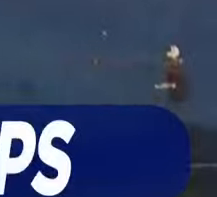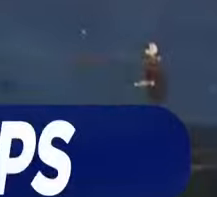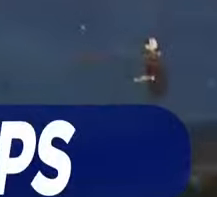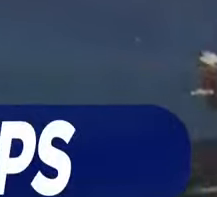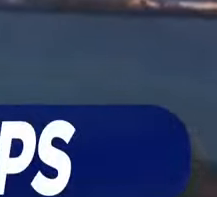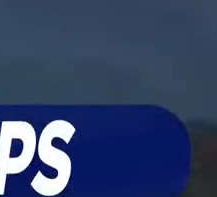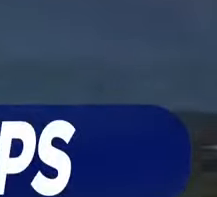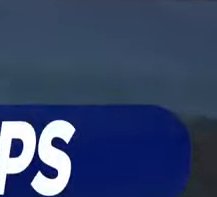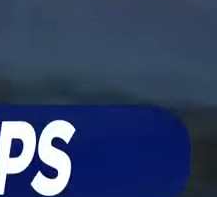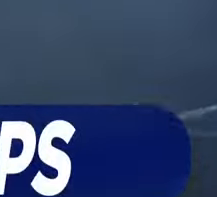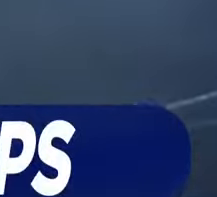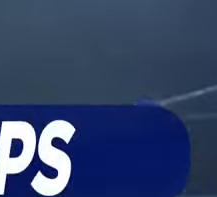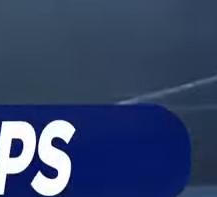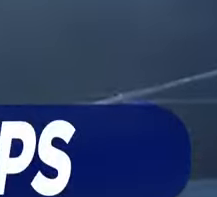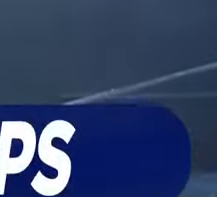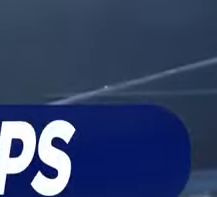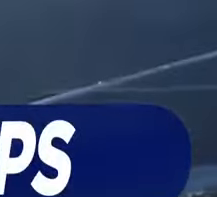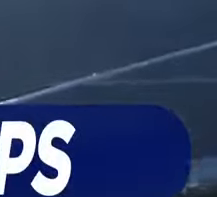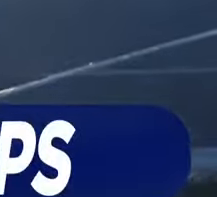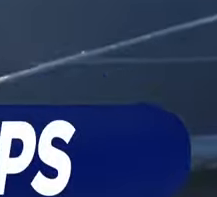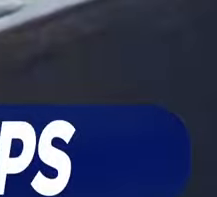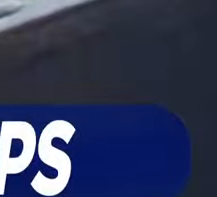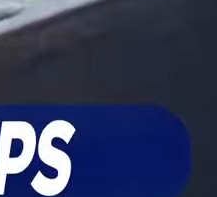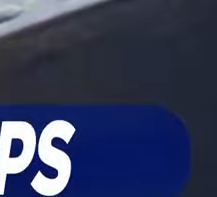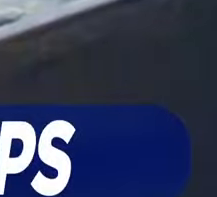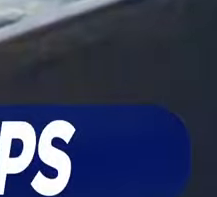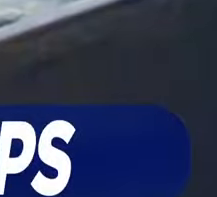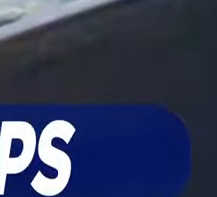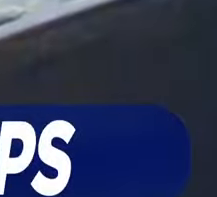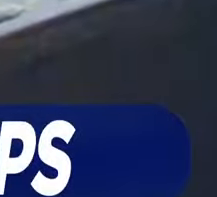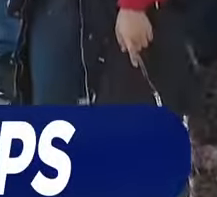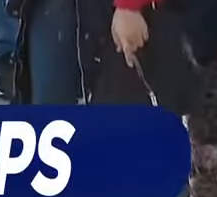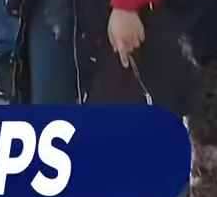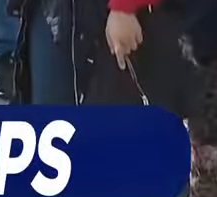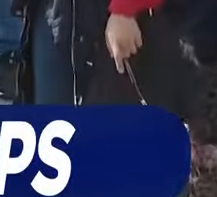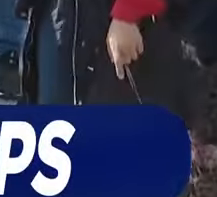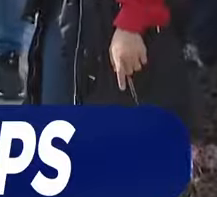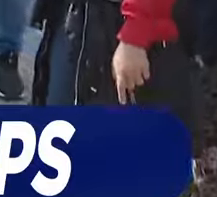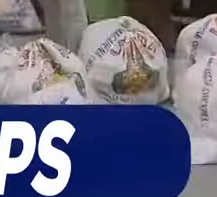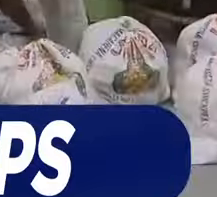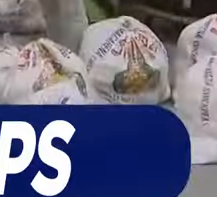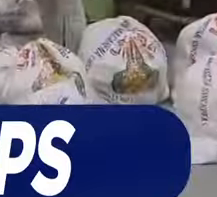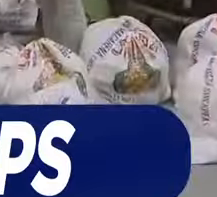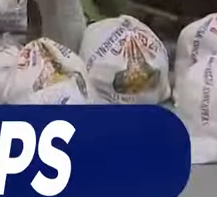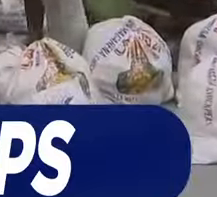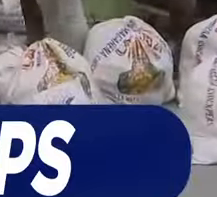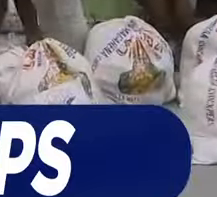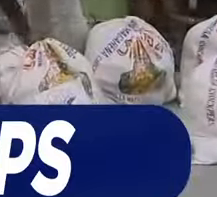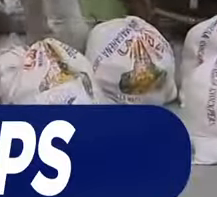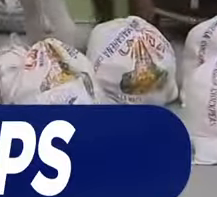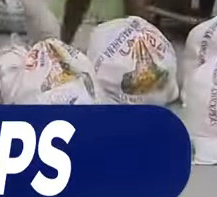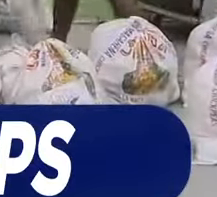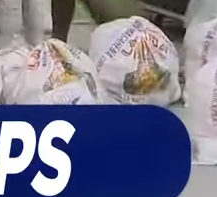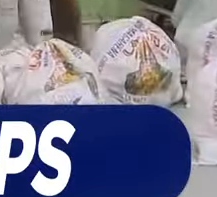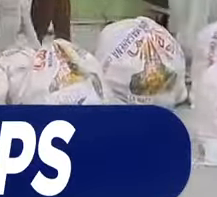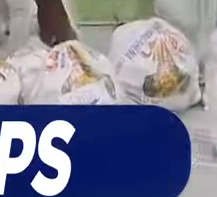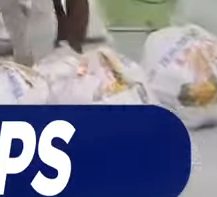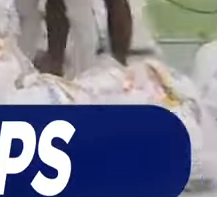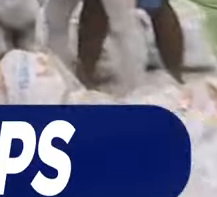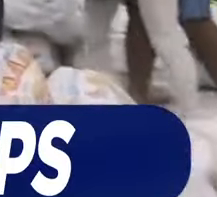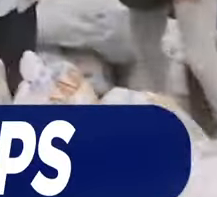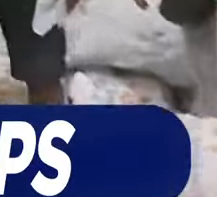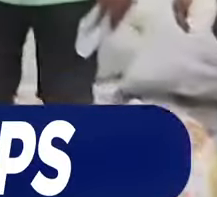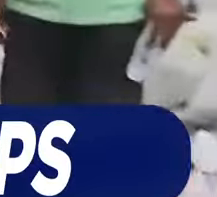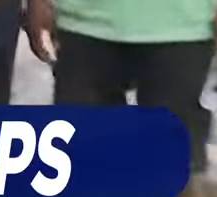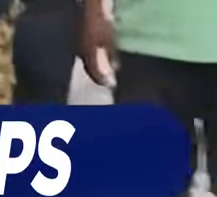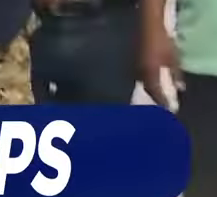Masaganang huli sa West Philippine Sea, ipinakita ng mga mangistang Pinoy. Project Layag, West